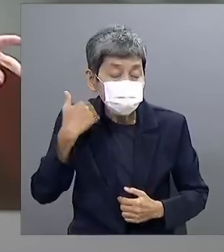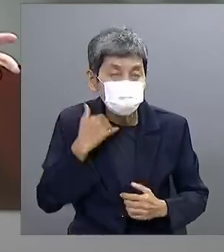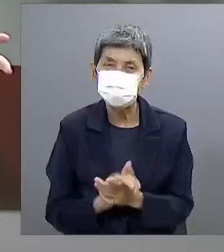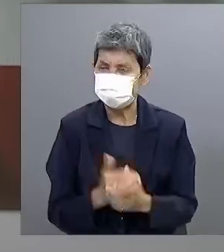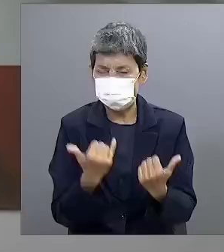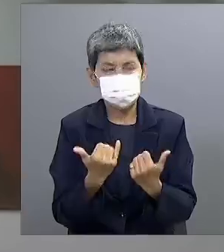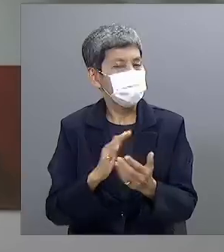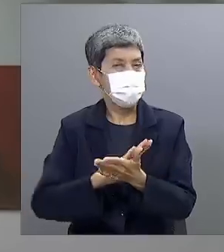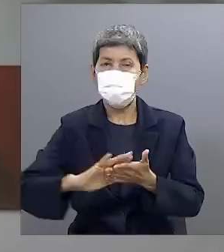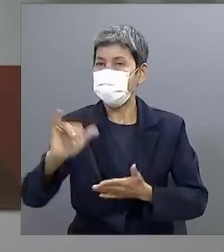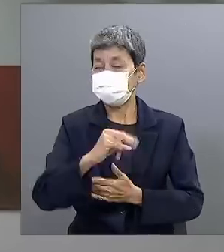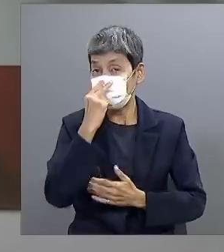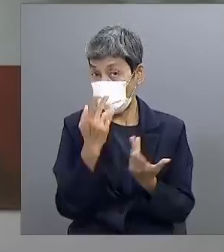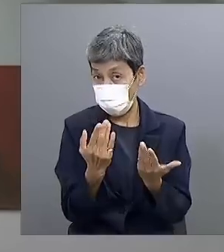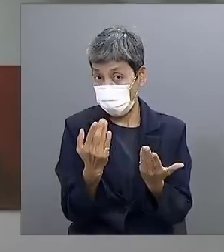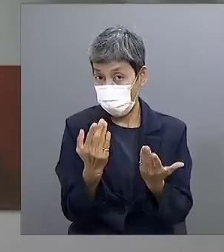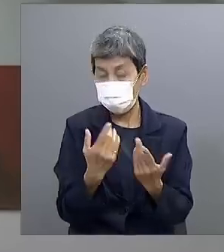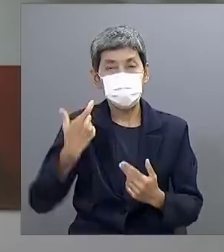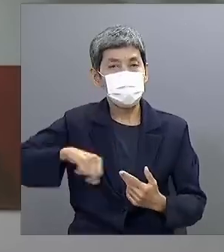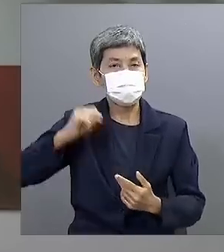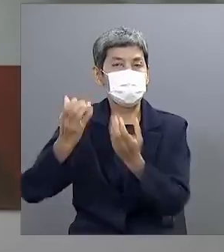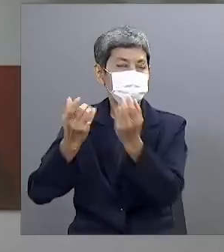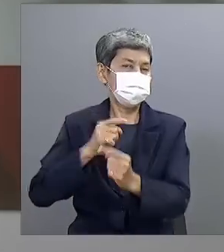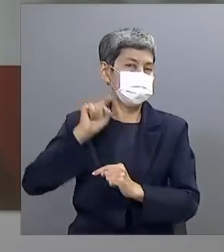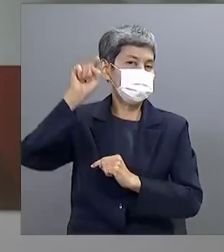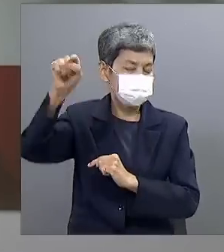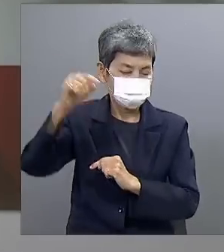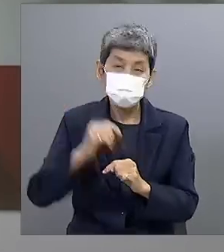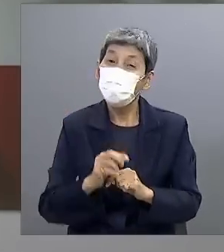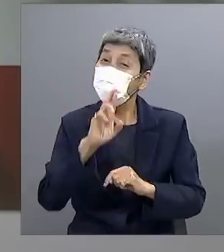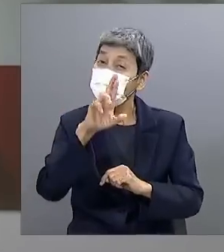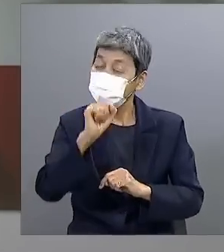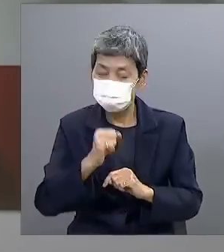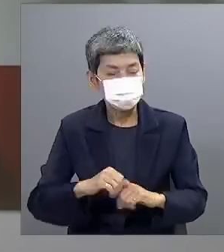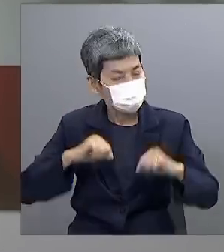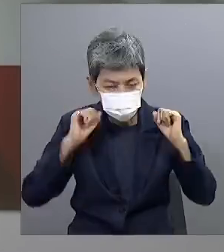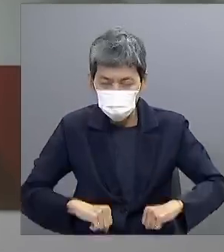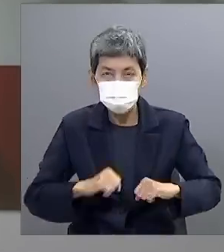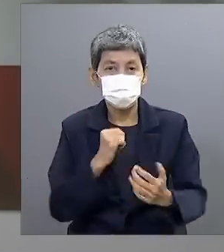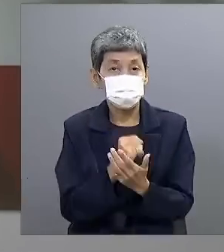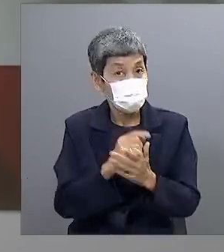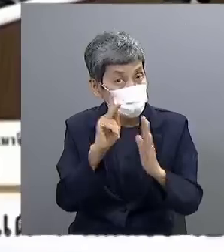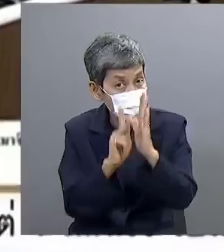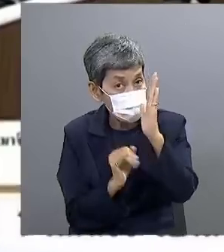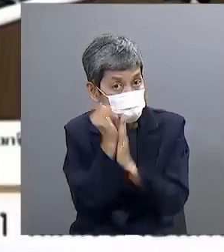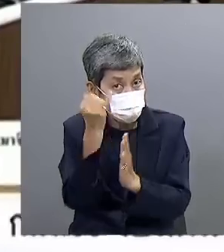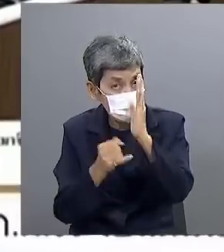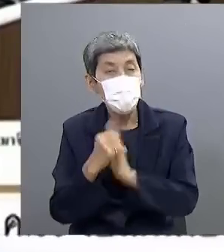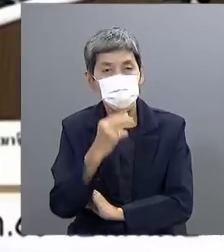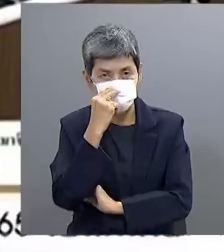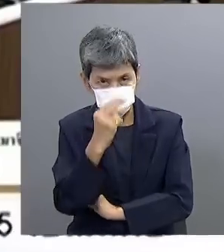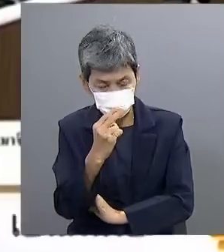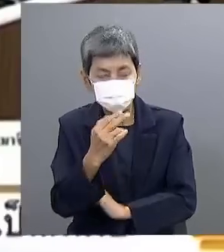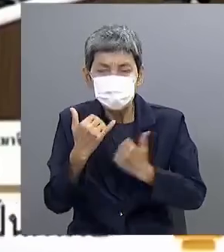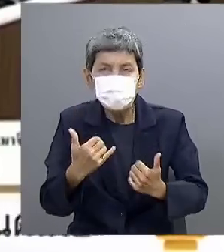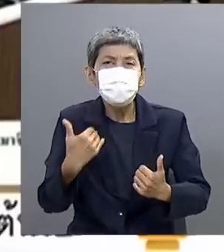ไปลุ้นต่อกันที่ศาลรัฐธรรมนูญว่าที่รัฐสภาเคาะออกมาชอบด้วยกฎหมายหรือไม่ย้อนข้อมูล